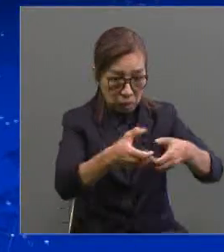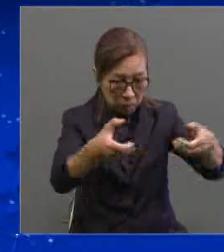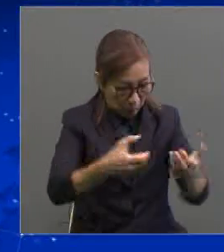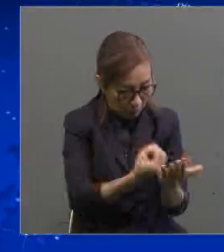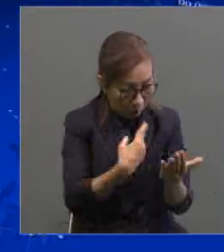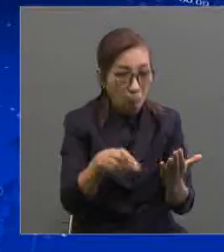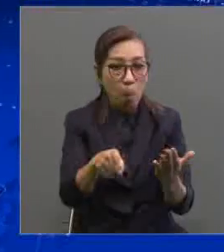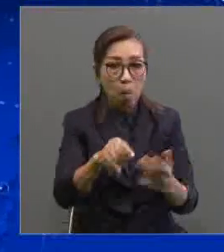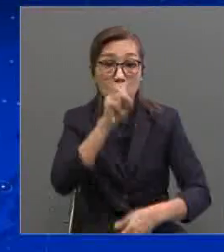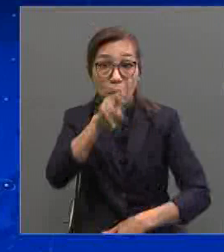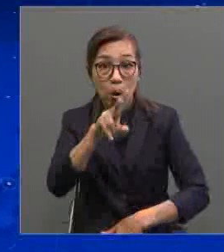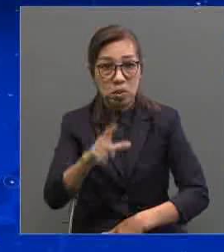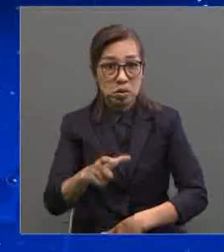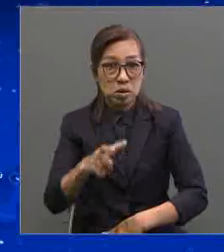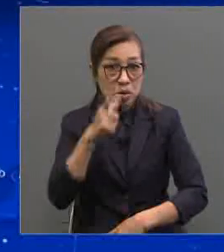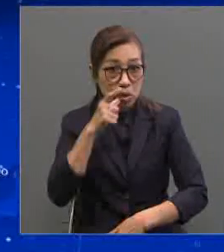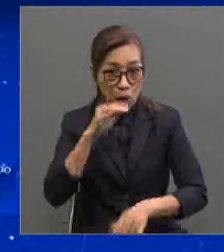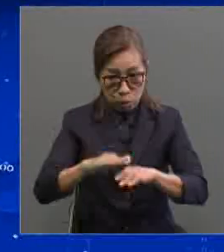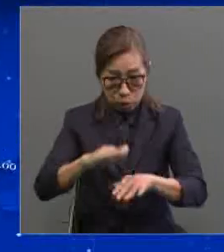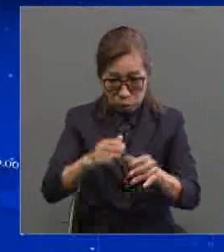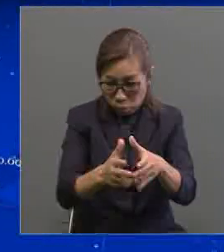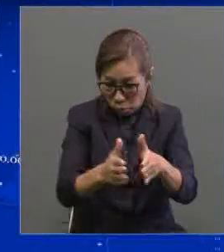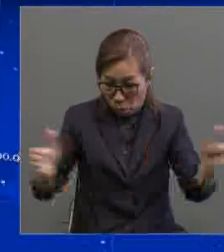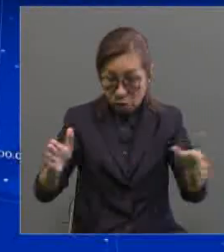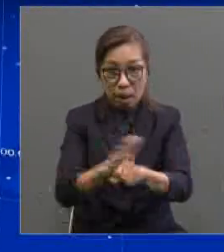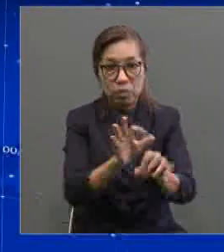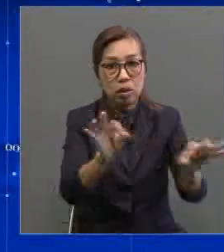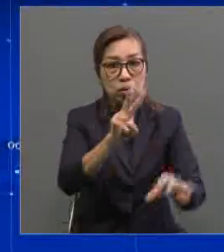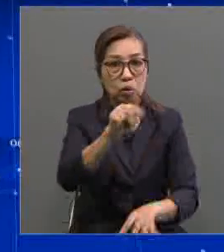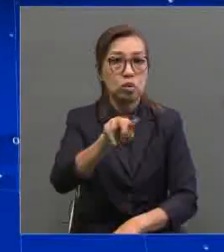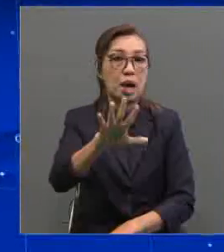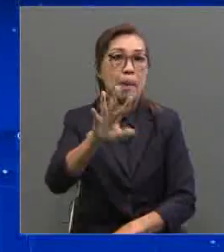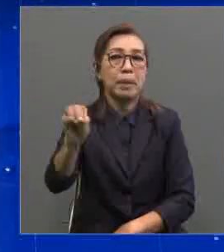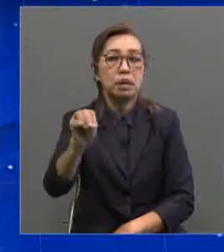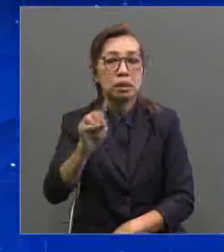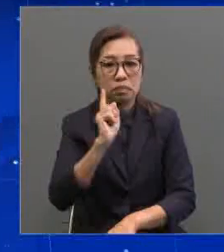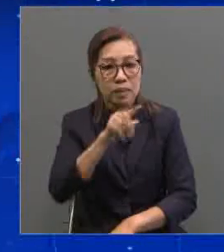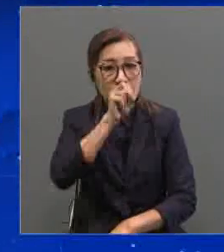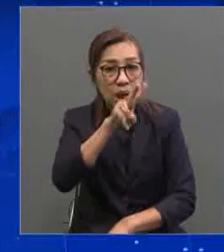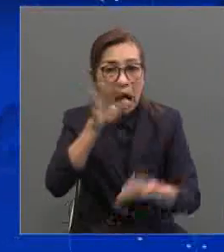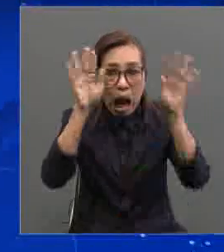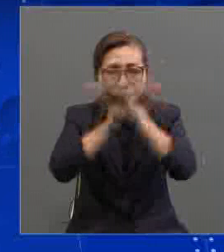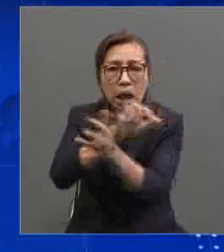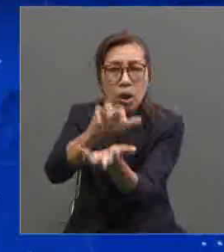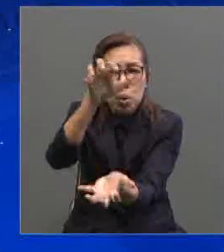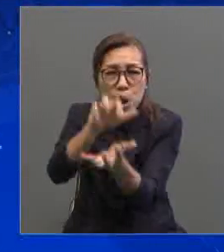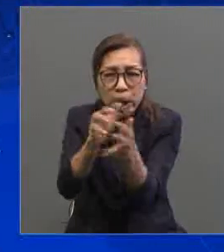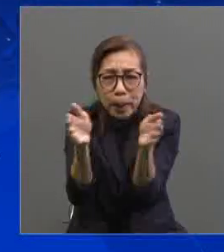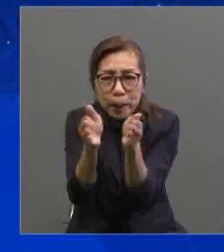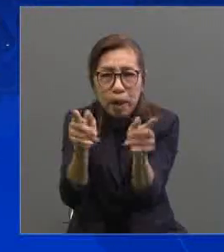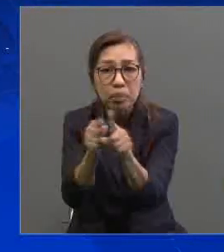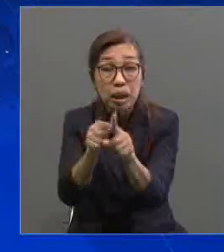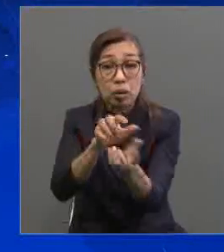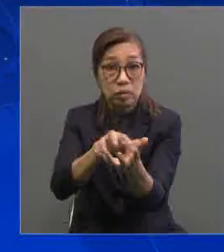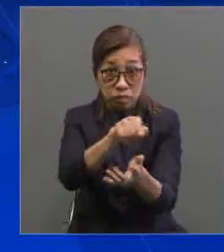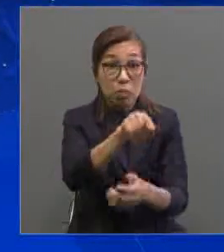2เมตร 50เซนติเมตรถือว่าใหญ่มากคือบางทีเนี่ยมันก็ลักษณะคล้ายๆเหมือนจระเข้น้อยๆนะเคยไปเจอบางตัว